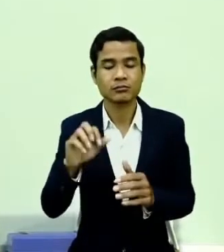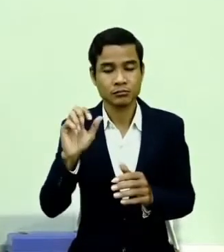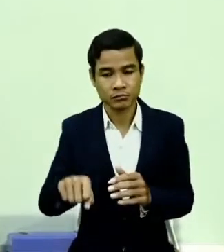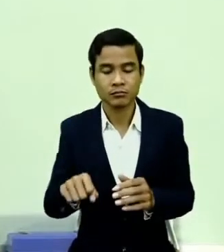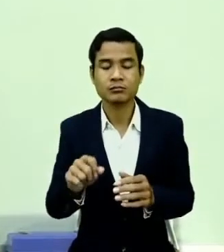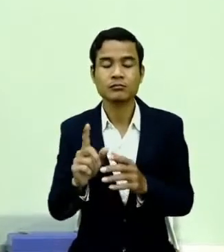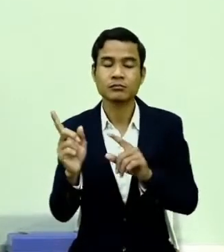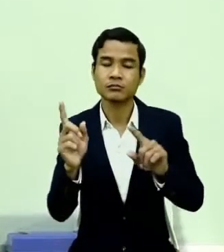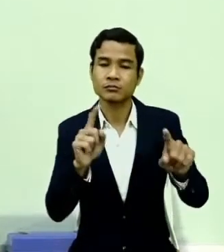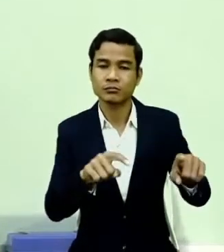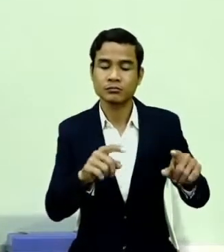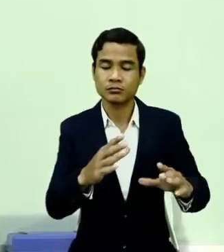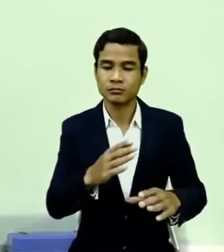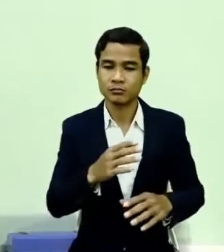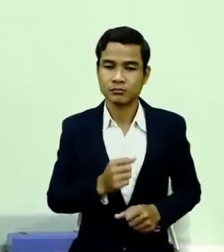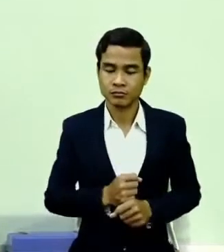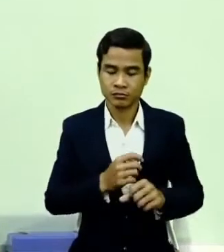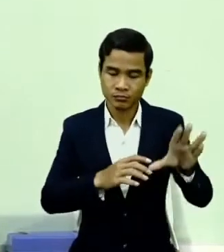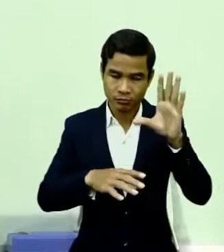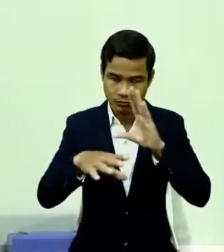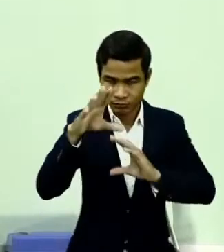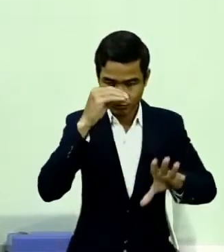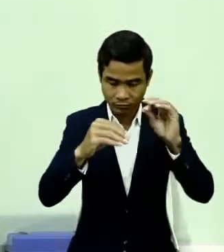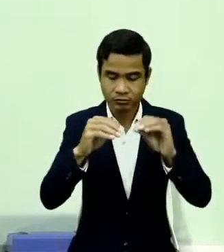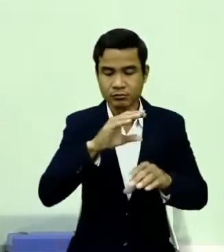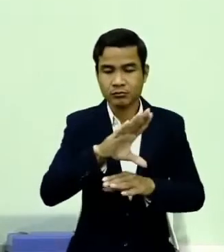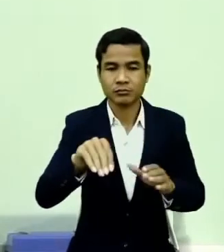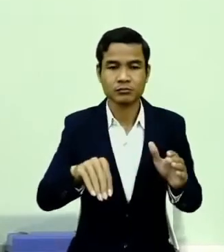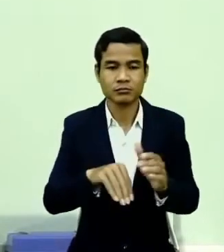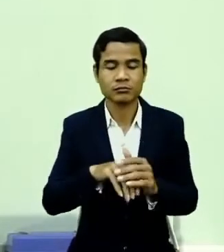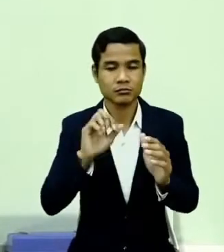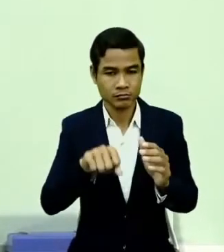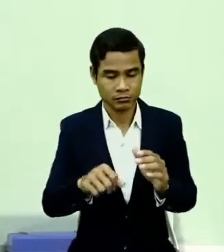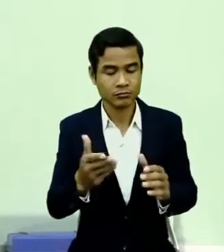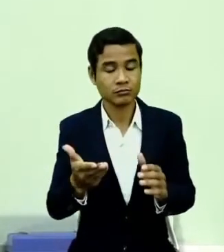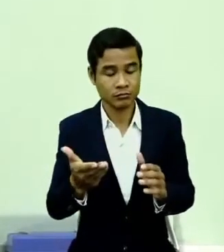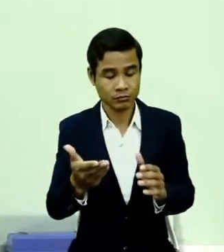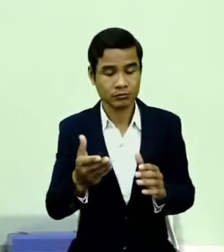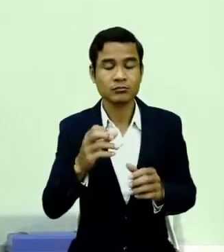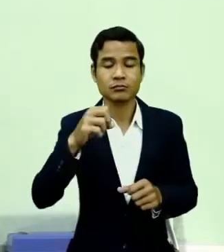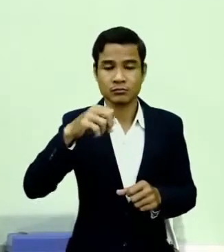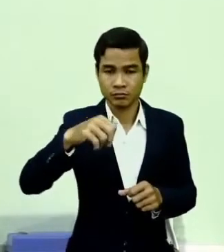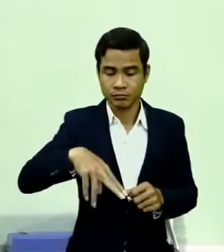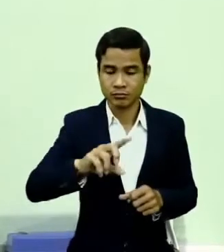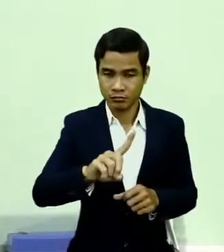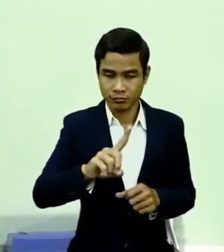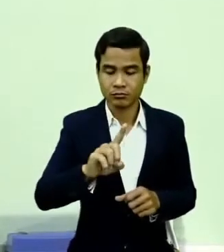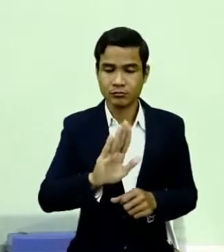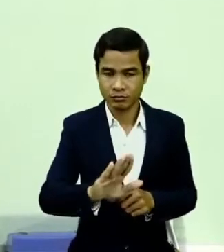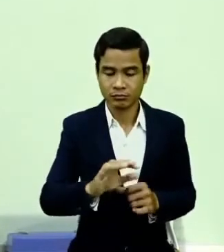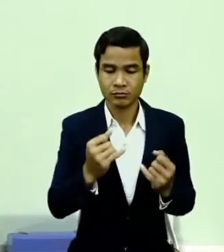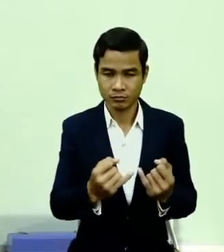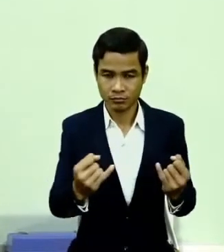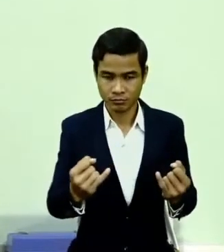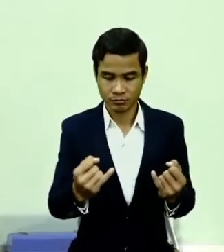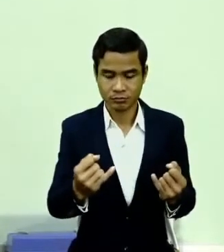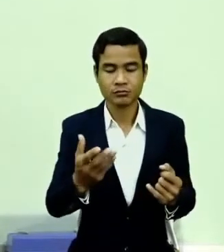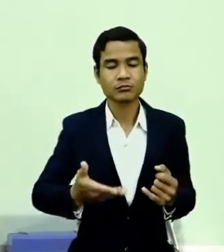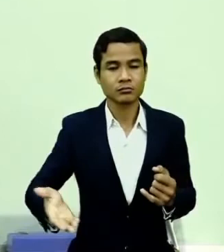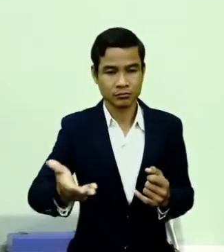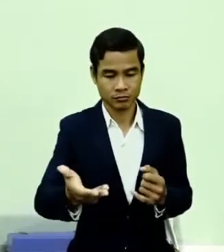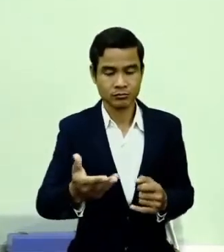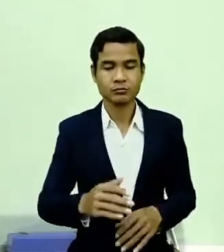bàn từ tu ca sắc xa tiền ọc nè chẳng biết cứ chia đồng rời ca muối rồi bỏ câu đồng ọc